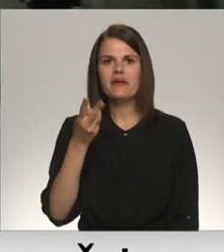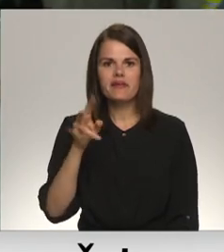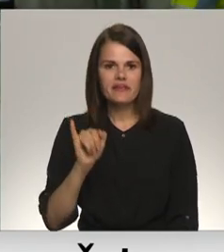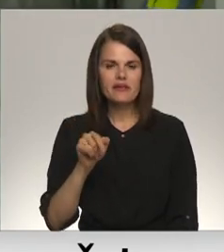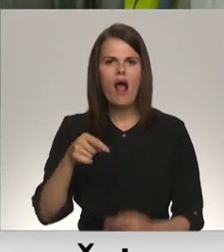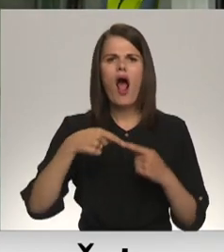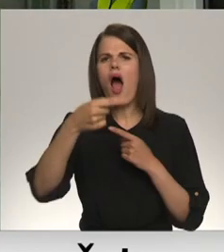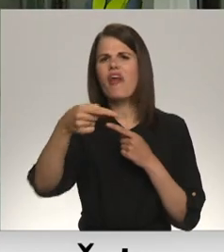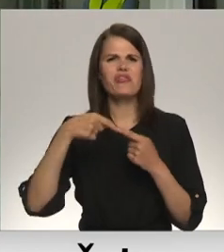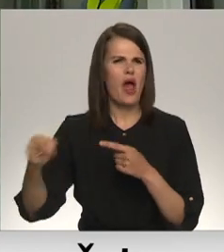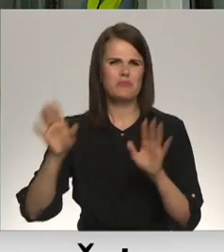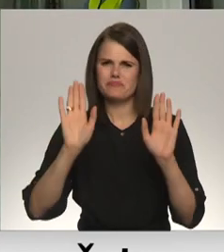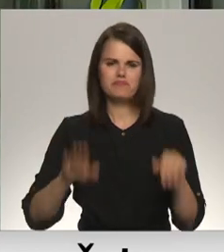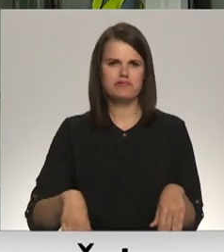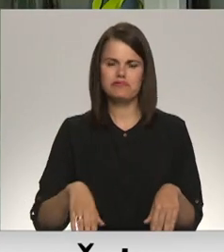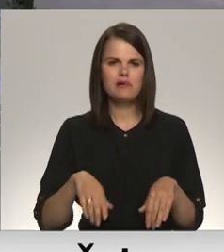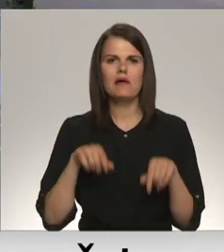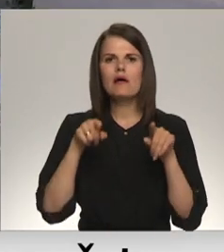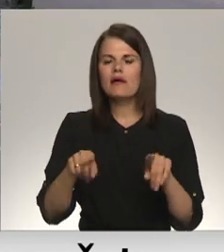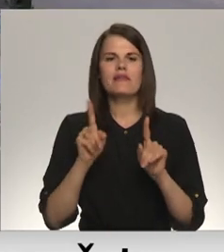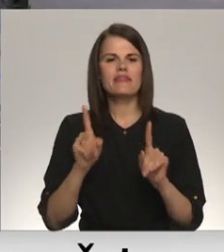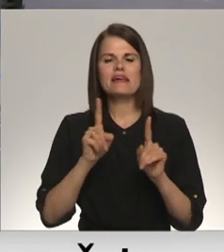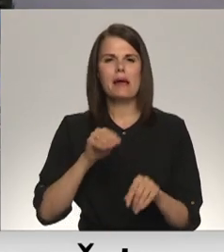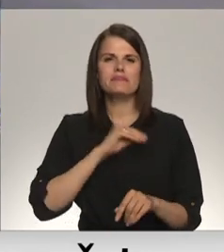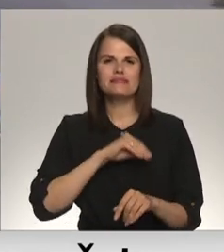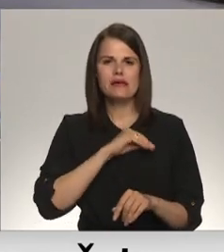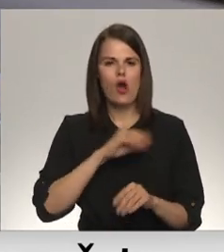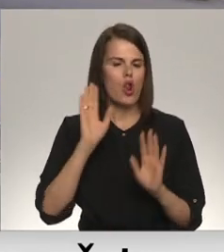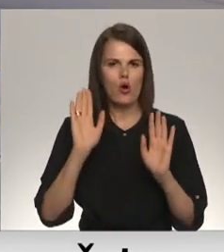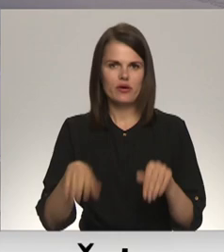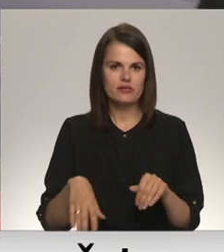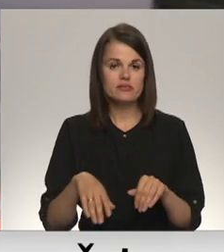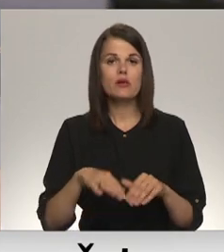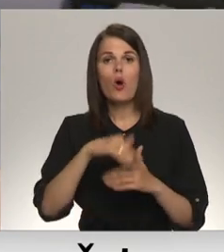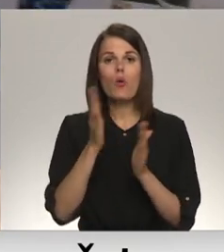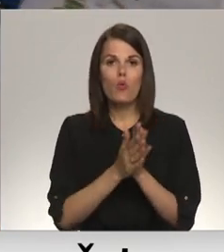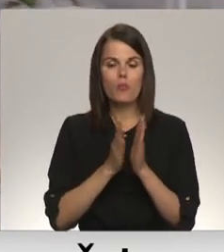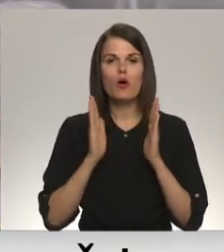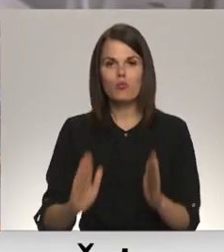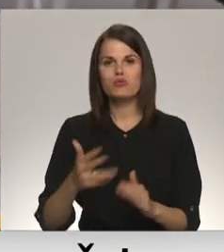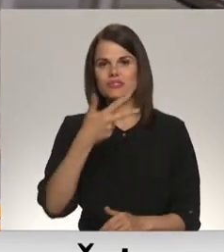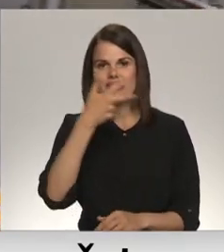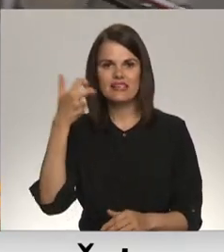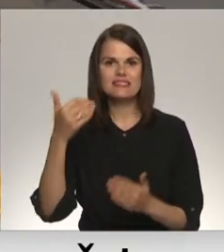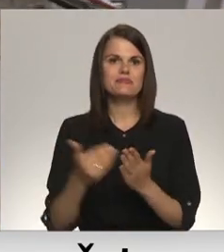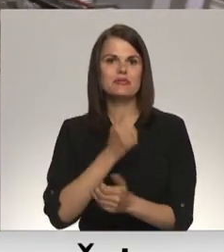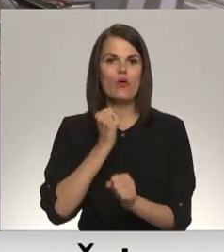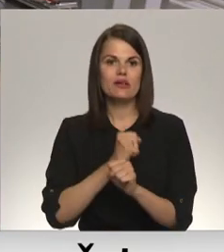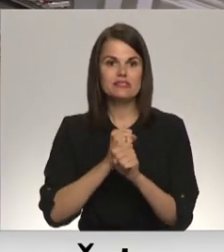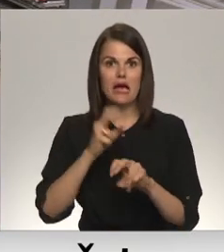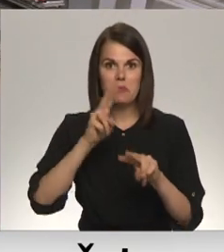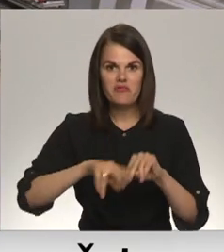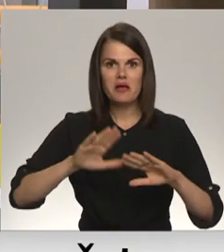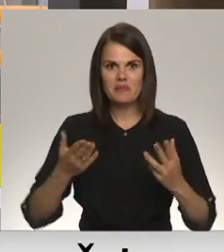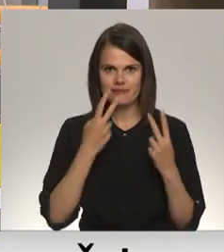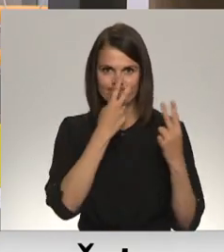tas attālums tas ir tikai tāds psiholoģisks moments. Kopumā šeit būs 300 jaunas darba vietas, taču redzot, kas